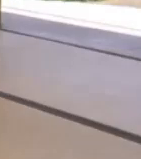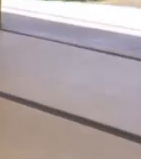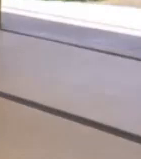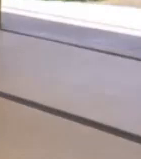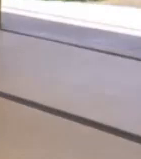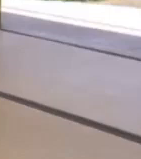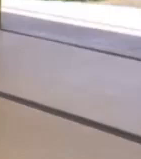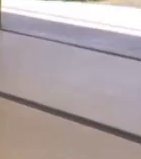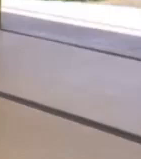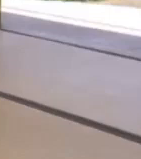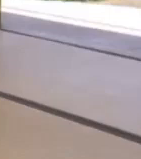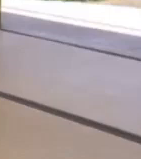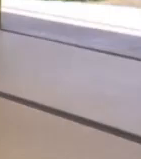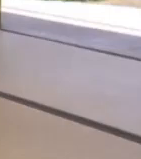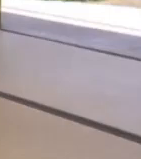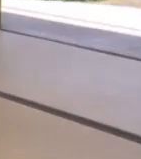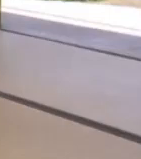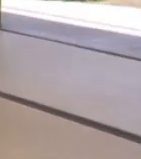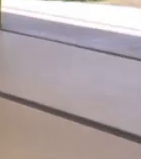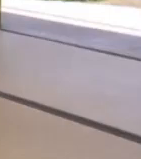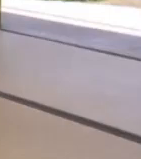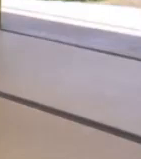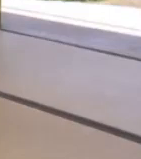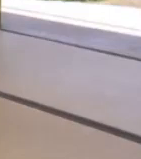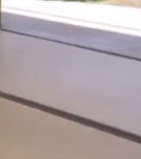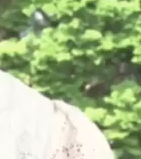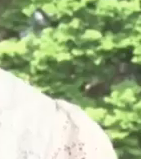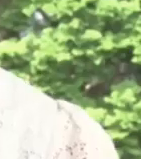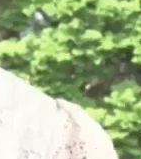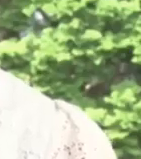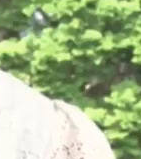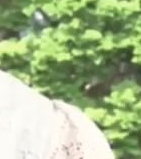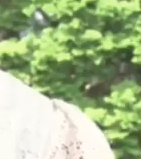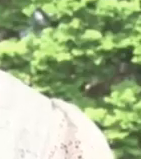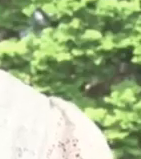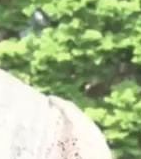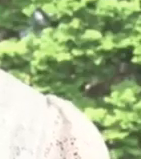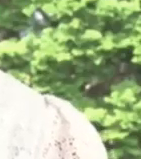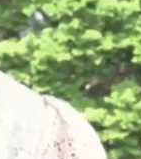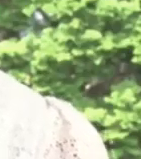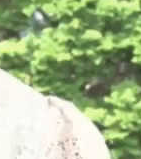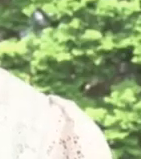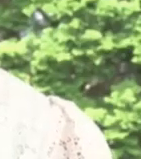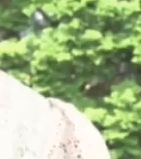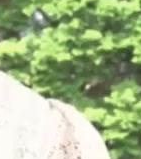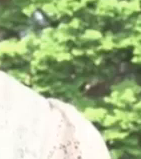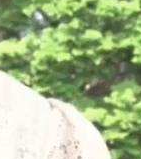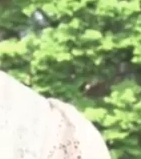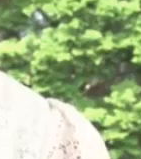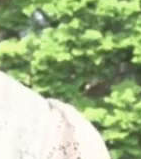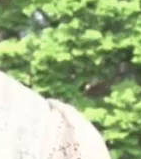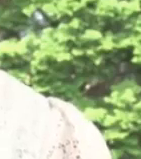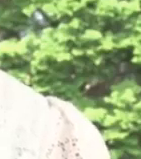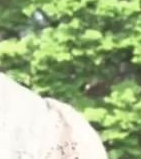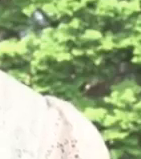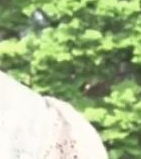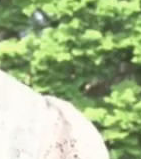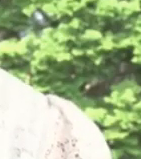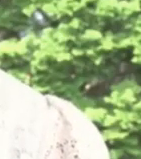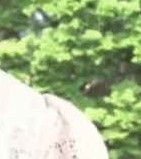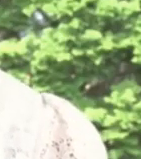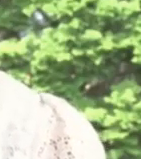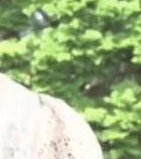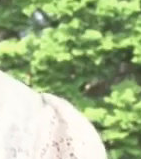当に今大阪で一人暮らししてるんですけど、すごく帰りたいなって、出雲のこう自然にの風を感じたいな